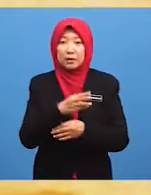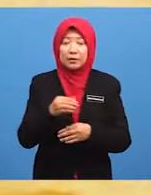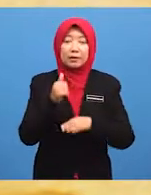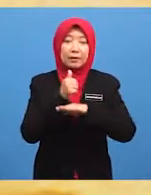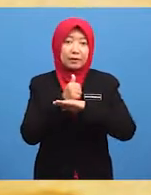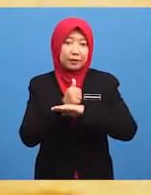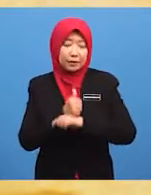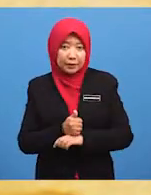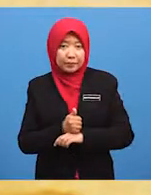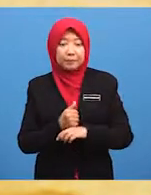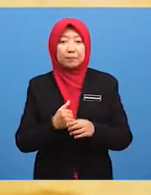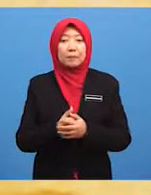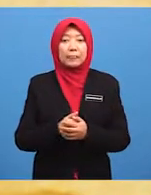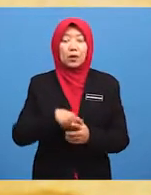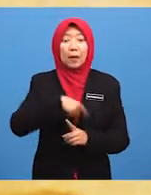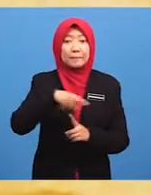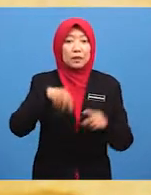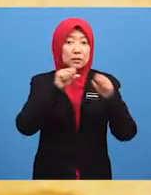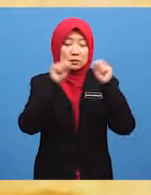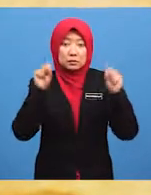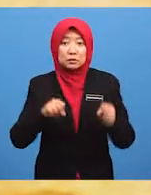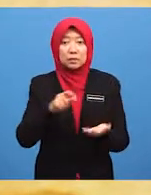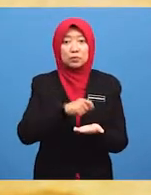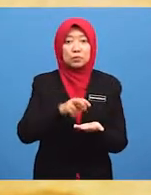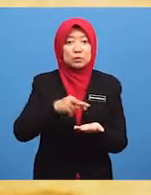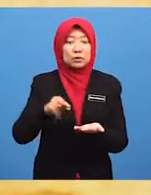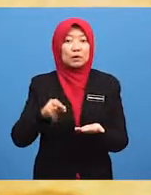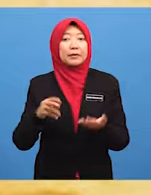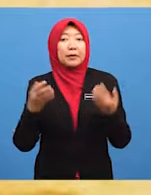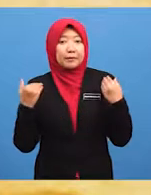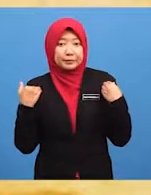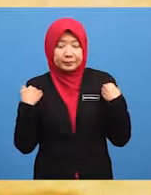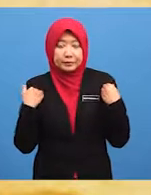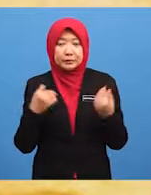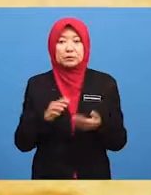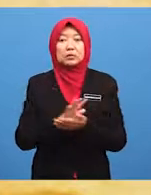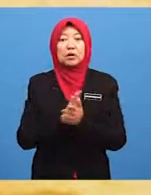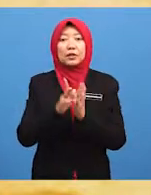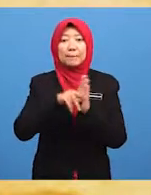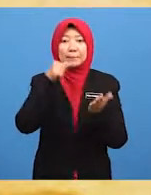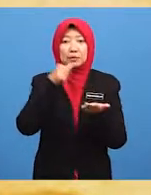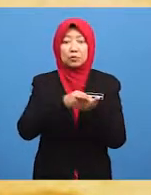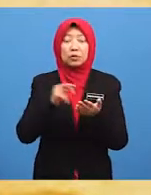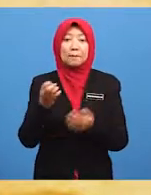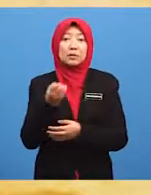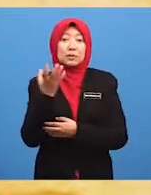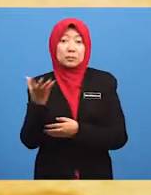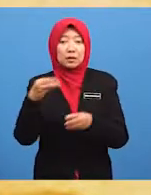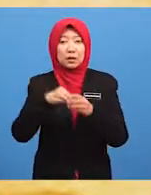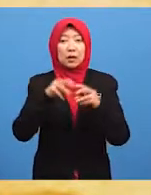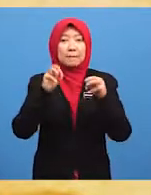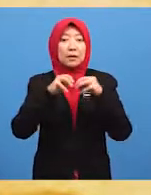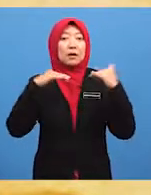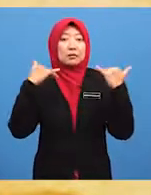adat. Apabila sistem tulisan lahir, maka persuratan berkembang dalam kalangan